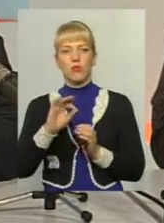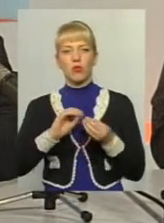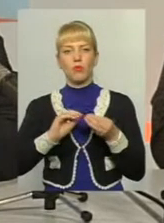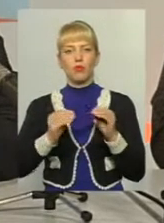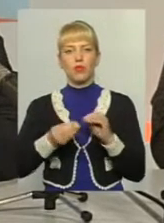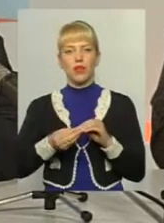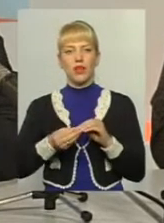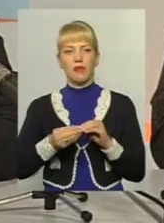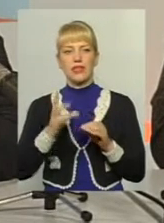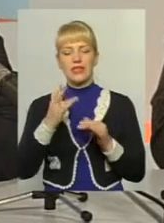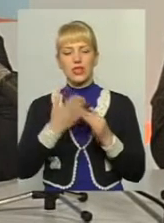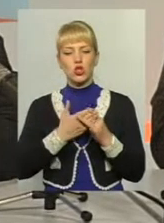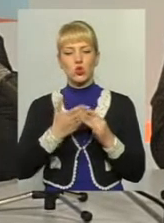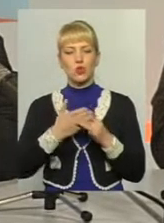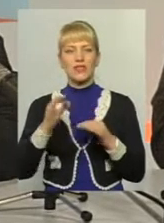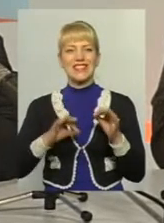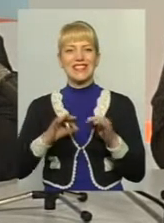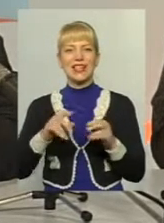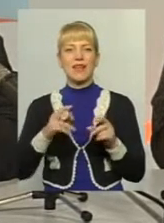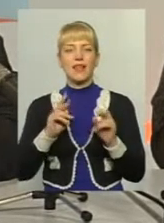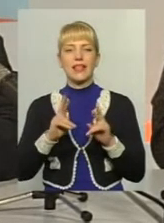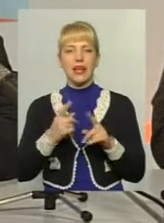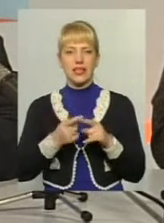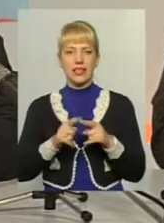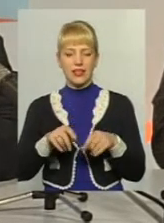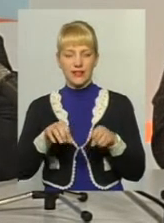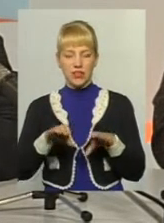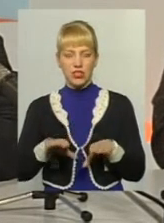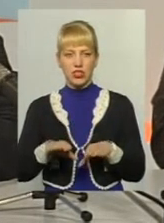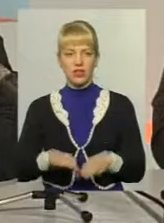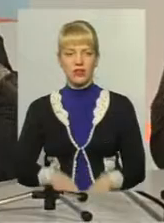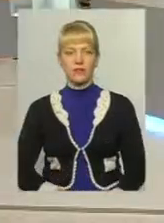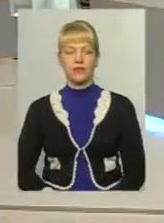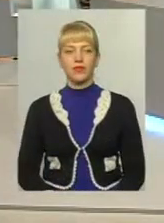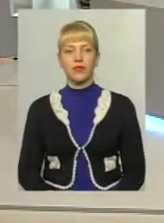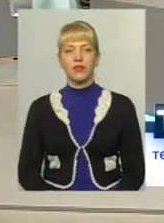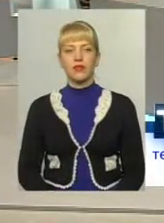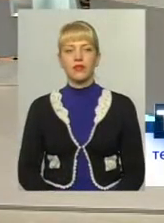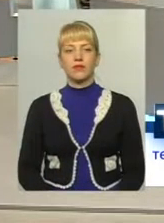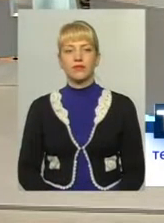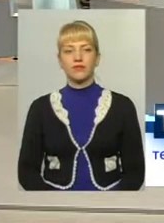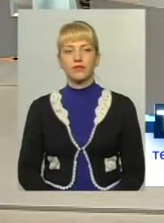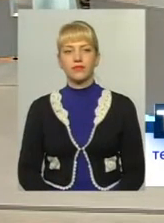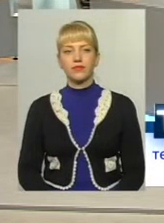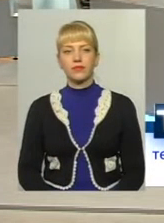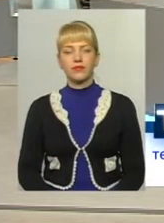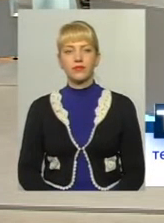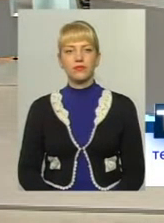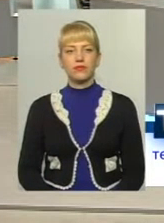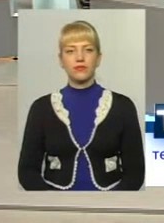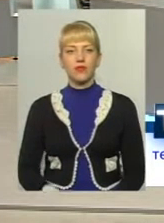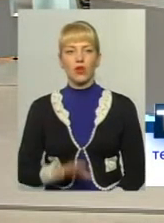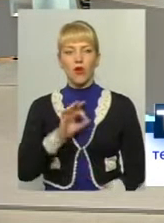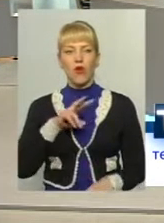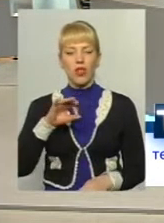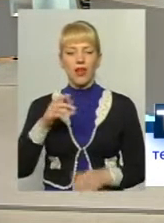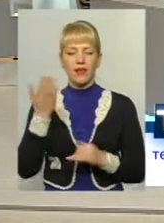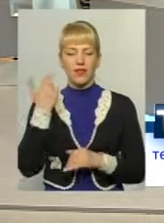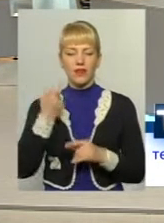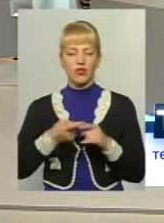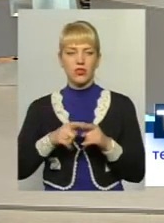механізм про роботи саме з боржниками? Це ж не просто якісь люди чи прізвища, це наші сусіди, так? Звісно, є.